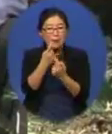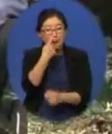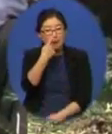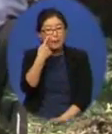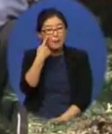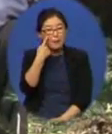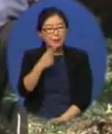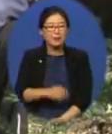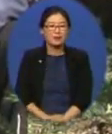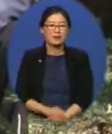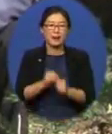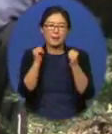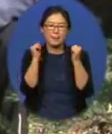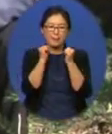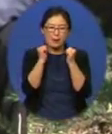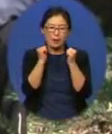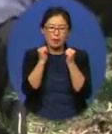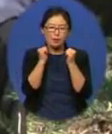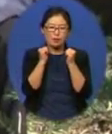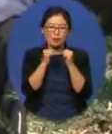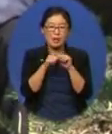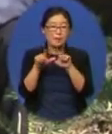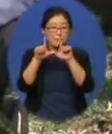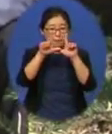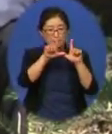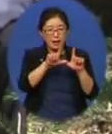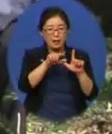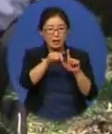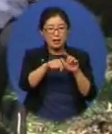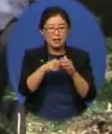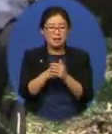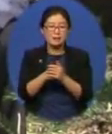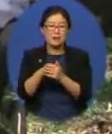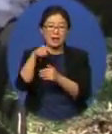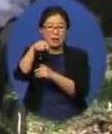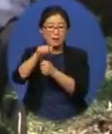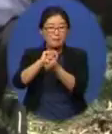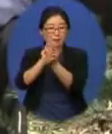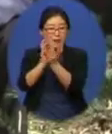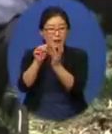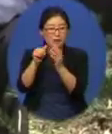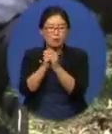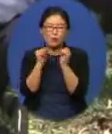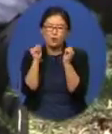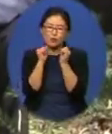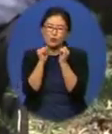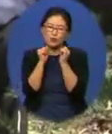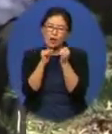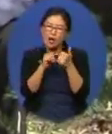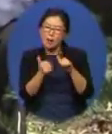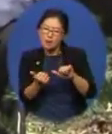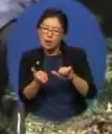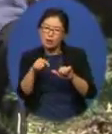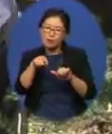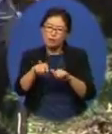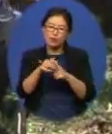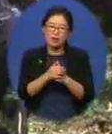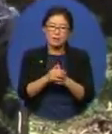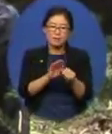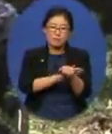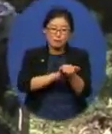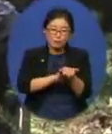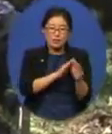지금 겨울을 나기 위해서 야생화를 밖에 나오면 혹시 동해를 입을까봐 화분 채로 이제 월동 준비를 하는